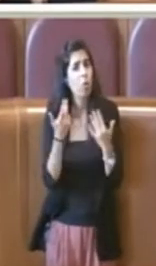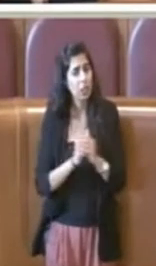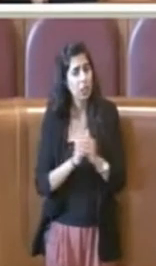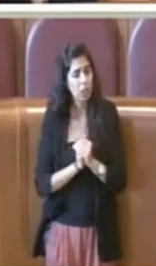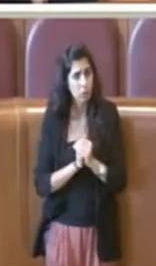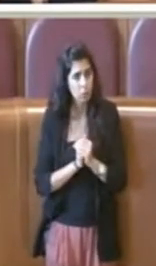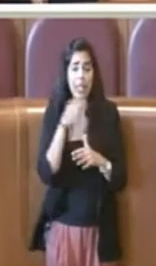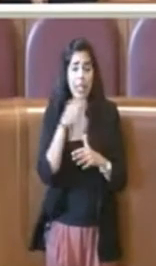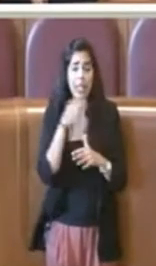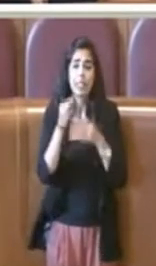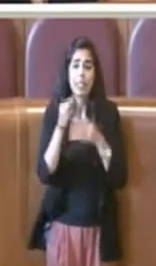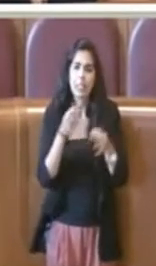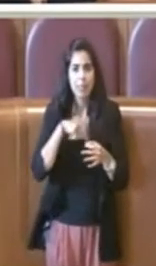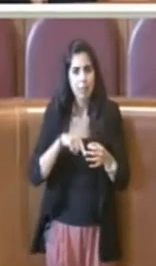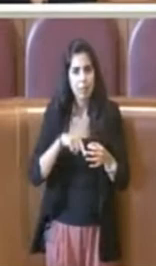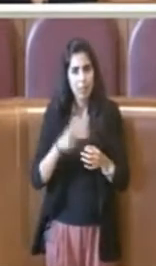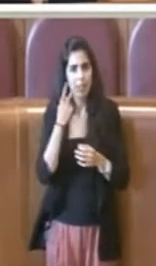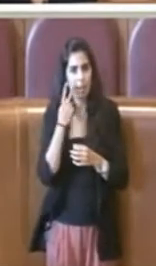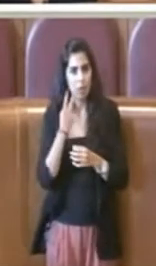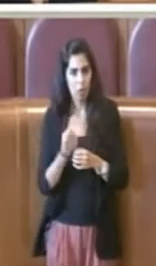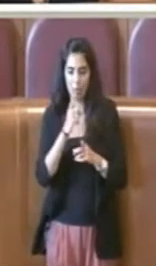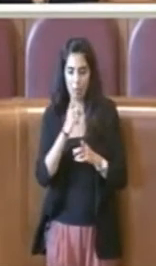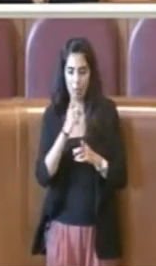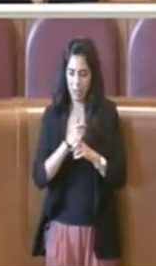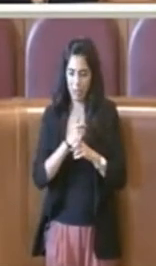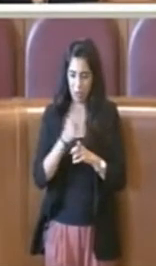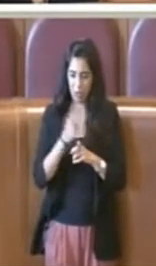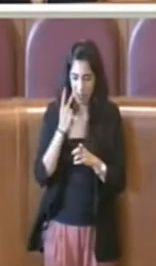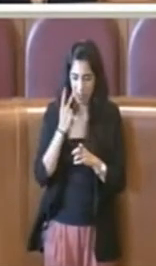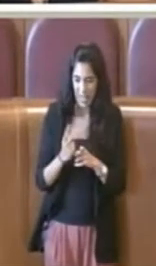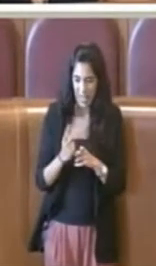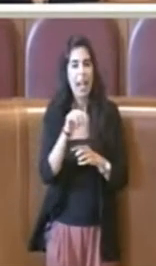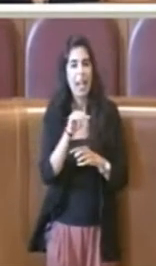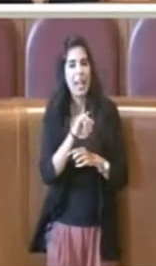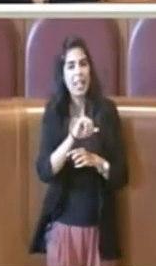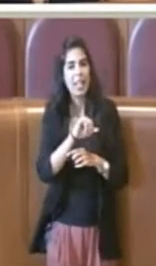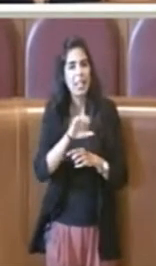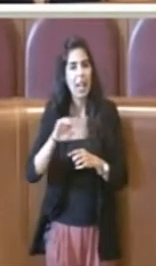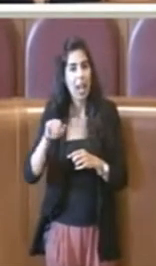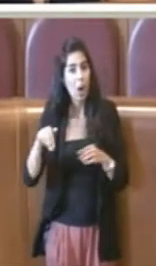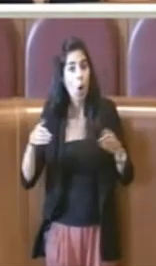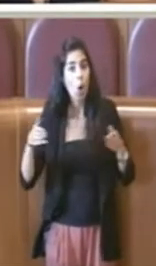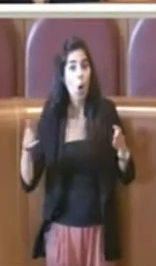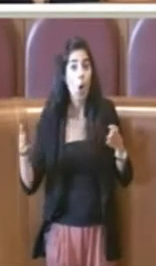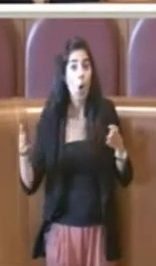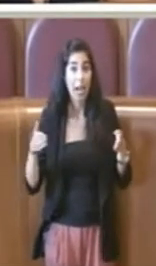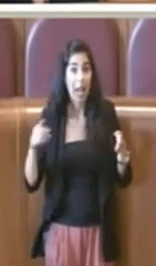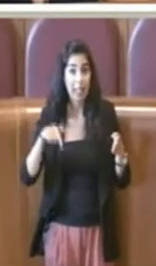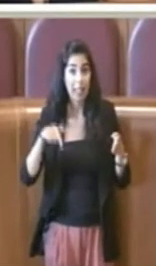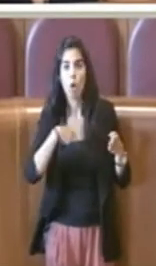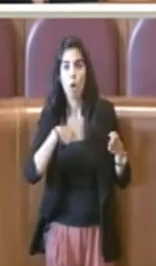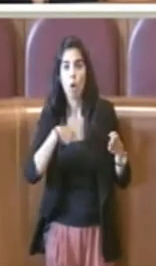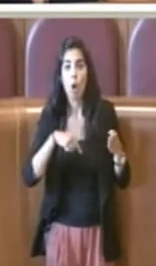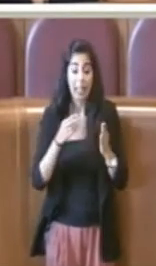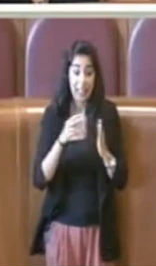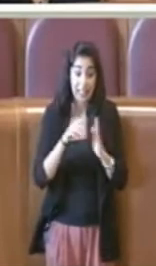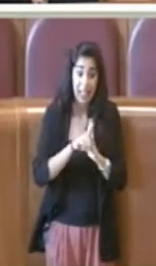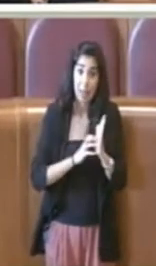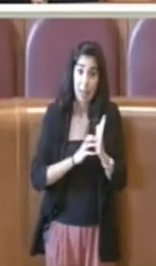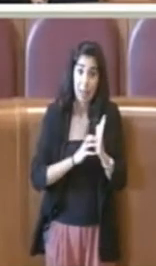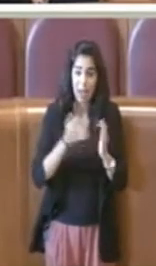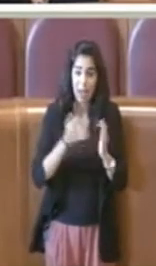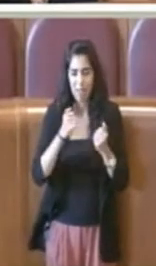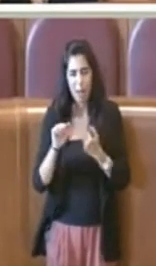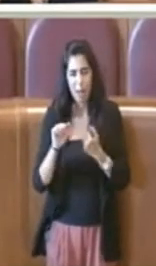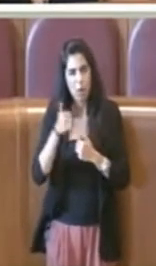recuperato l'ISEE corrente, quindi l'abbiamo inserito nella delibera famosa del 2018